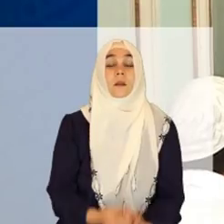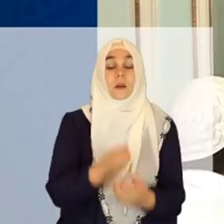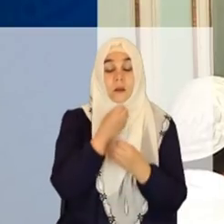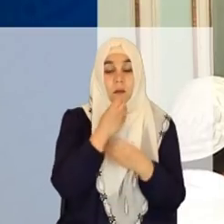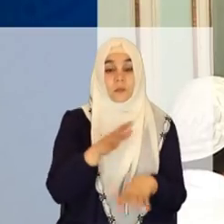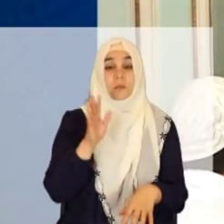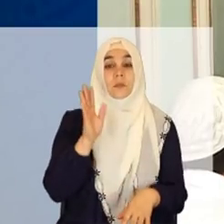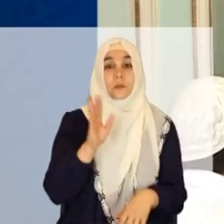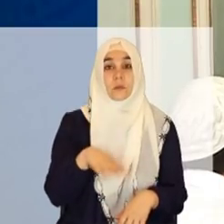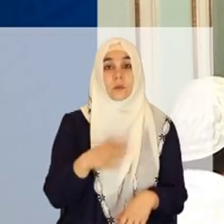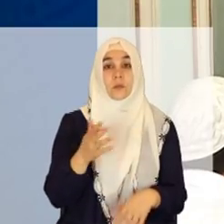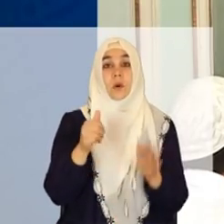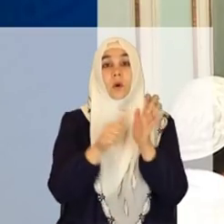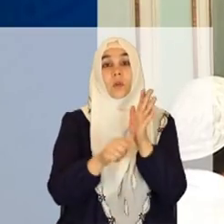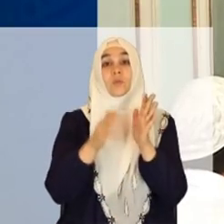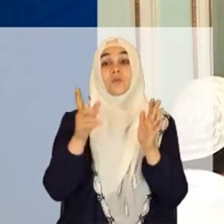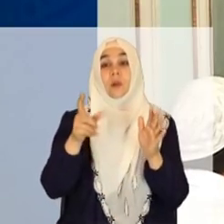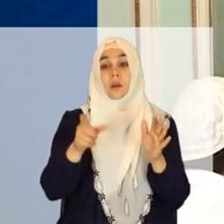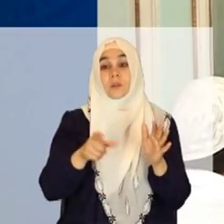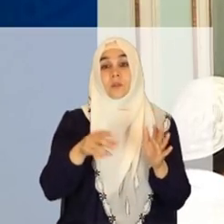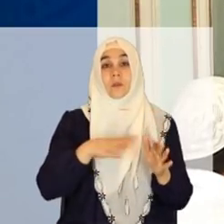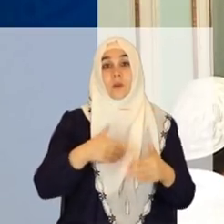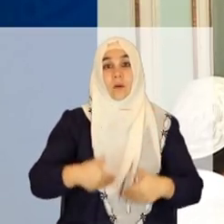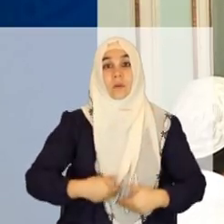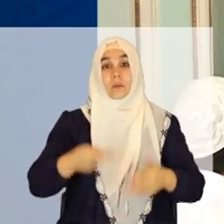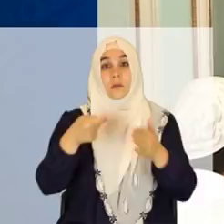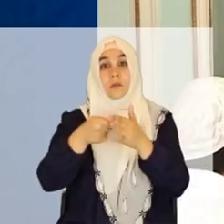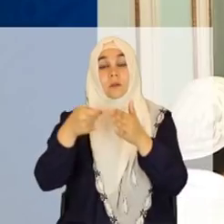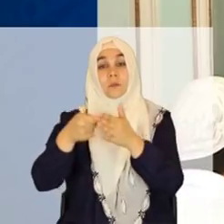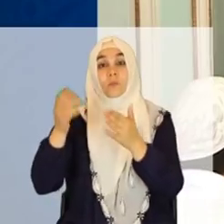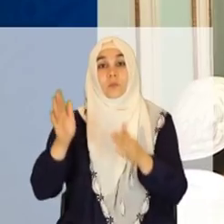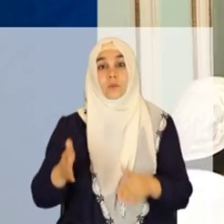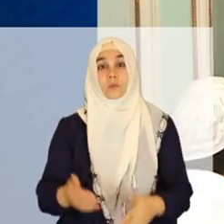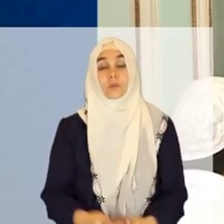bo'lmasa dedilar, 60 ta miskinni to'yg'izasan dedilar.